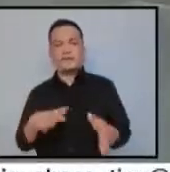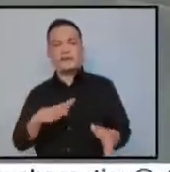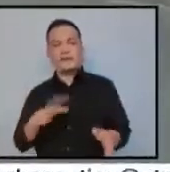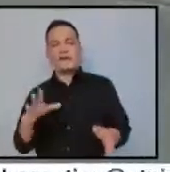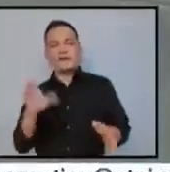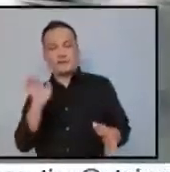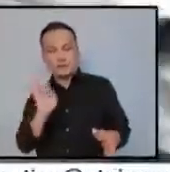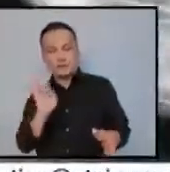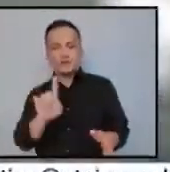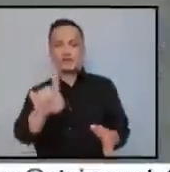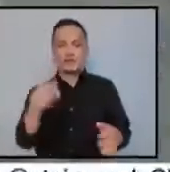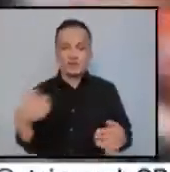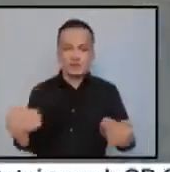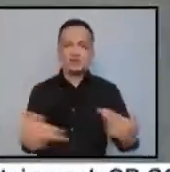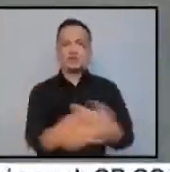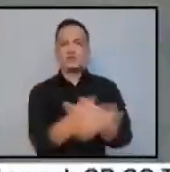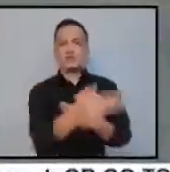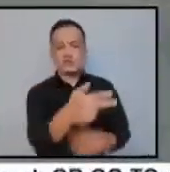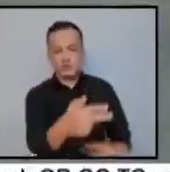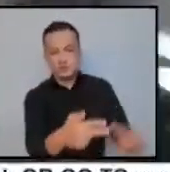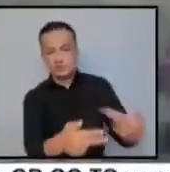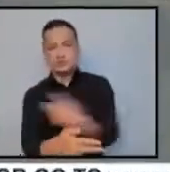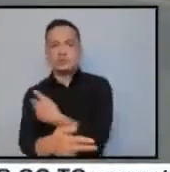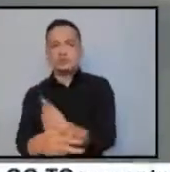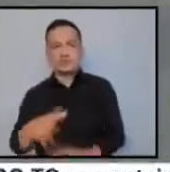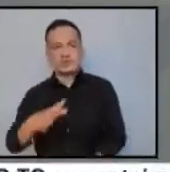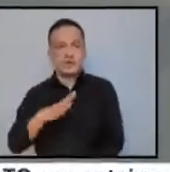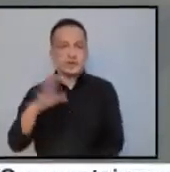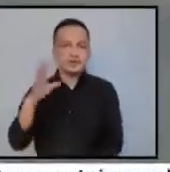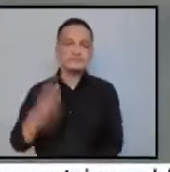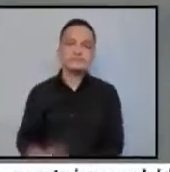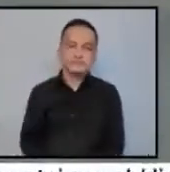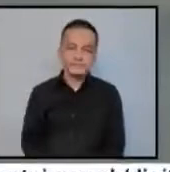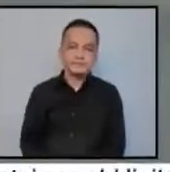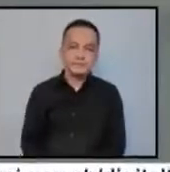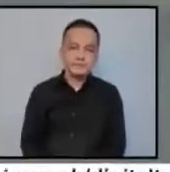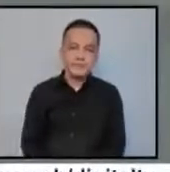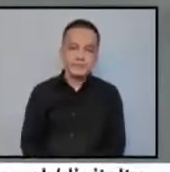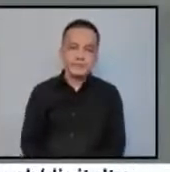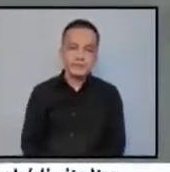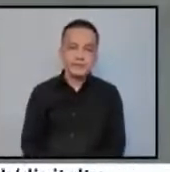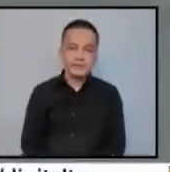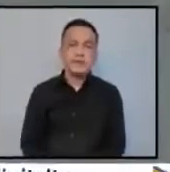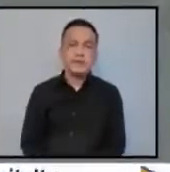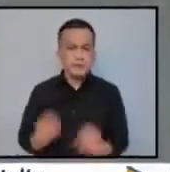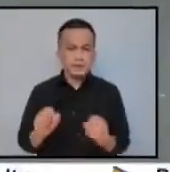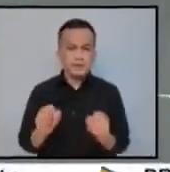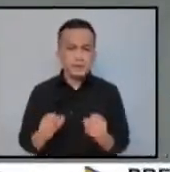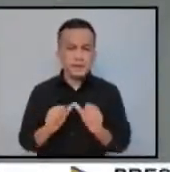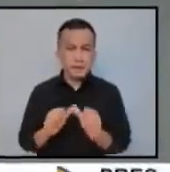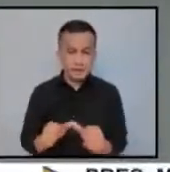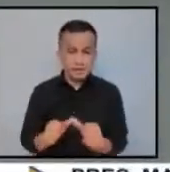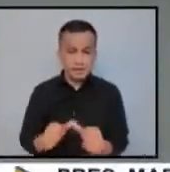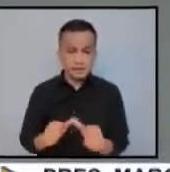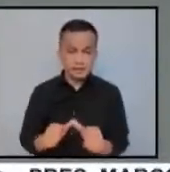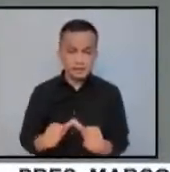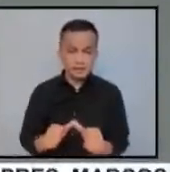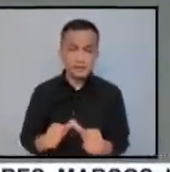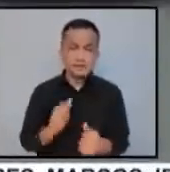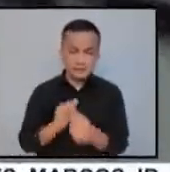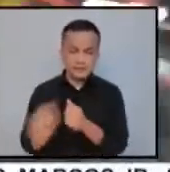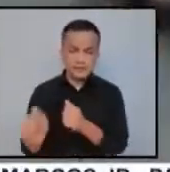lahat ng mga sasakyan na pwedeng dumaan dito ay pwede pa naman sila makadaan.